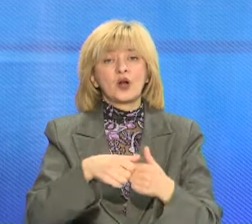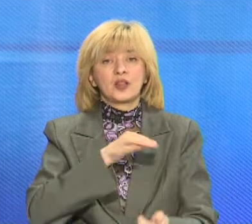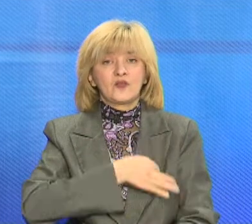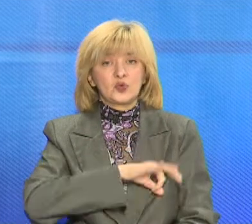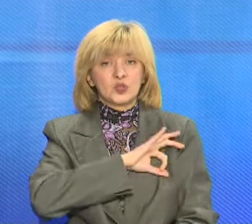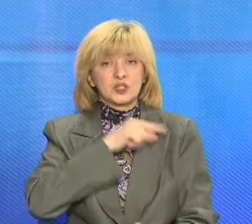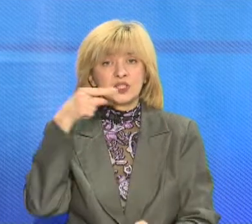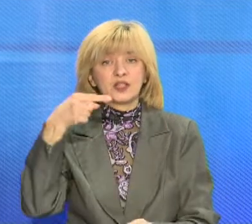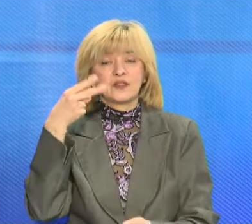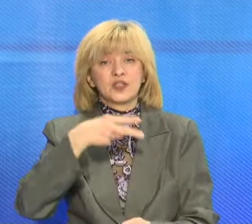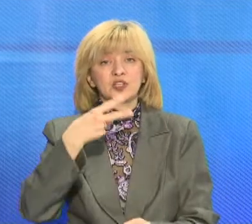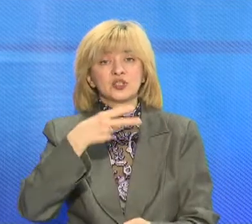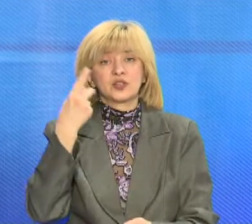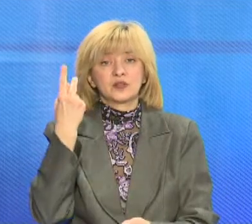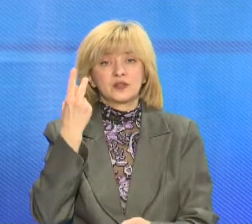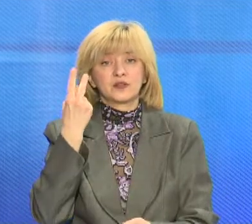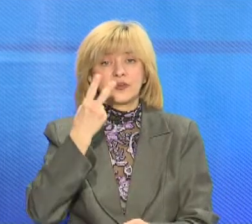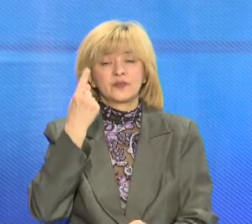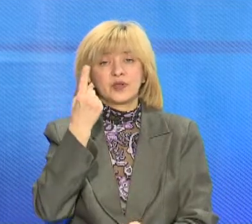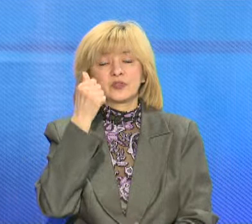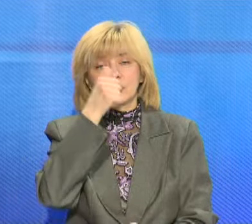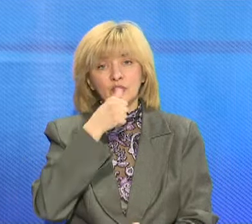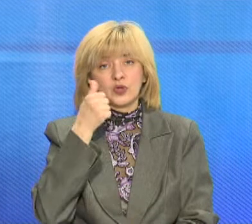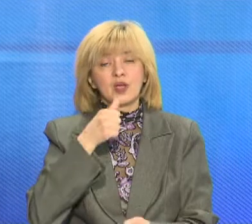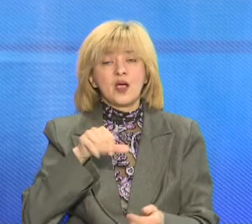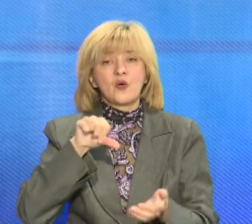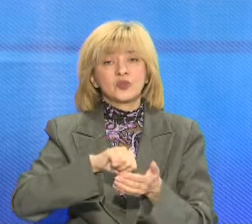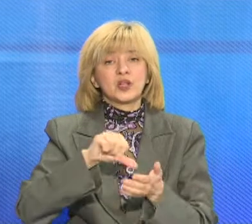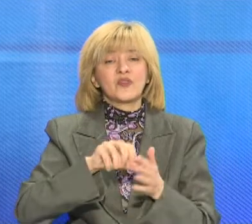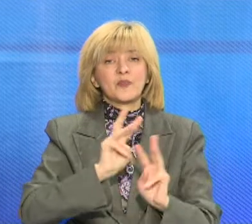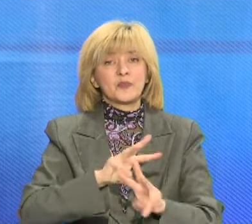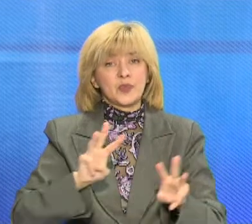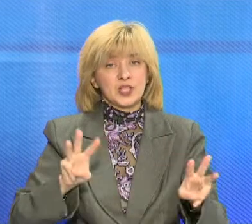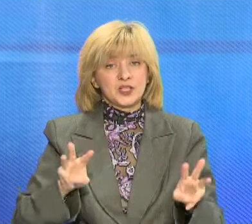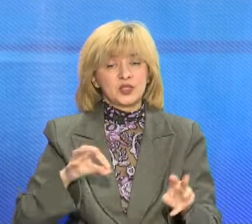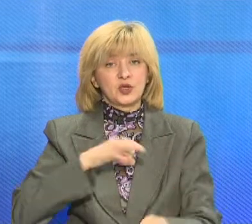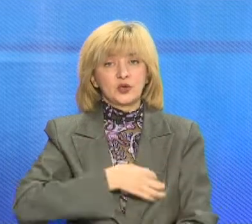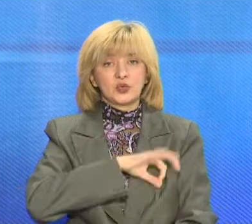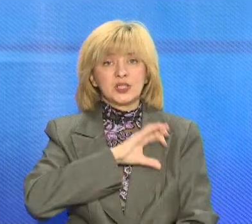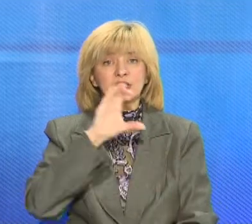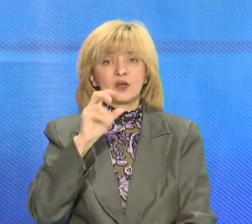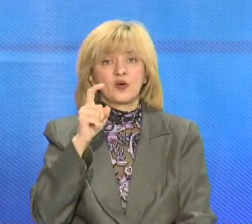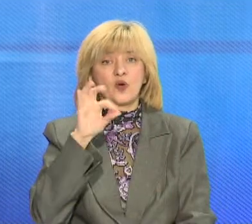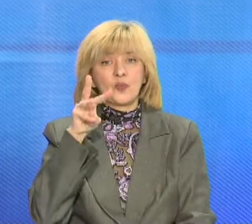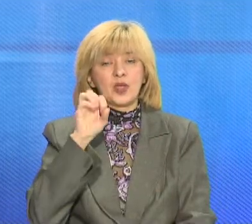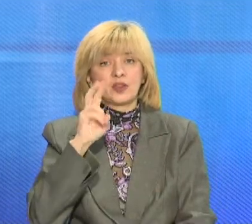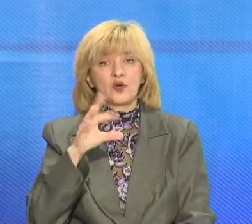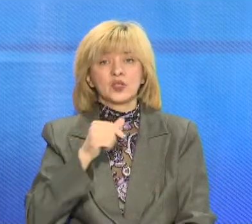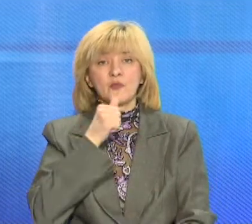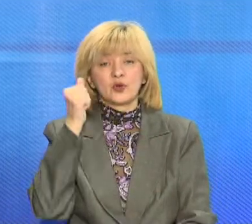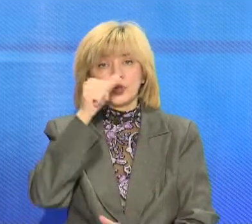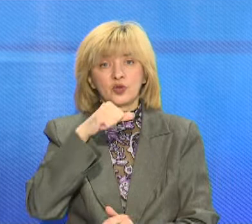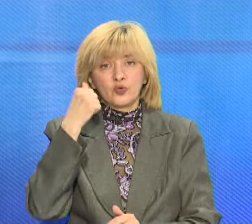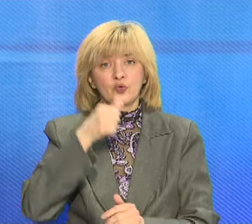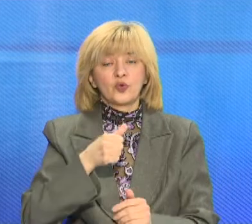год. У справоздачном мероприемстве принял удел министр юстиции Беларуси Сергей Хоменко. За минулый год спагнана на корысть